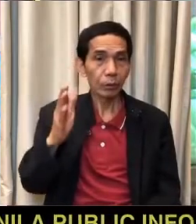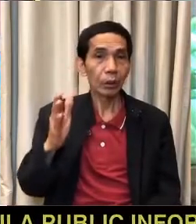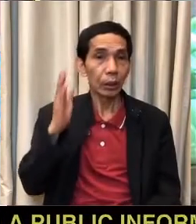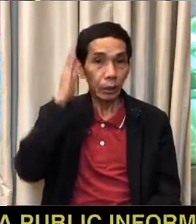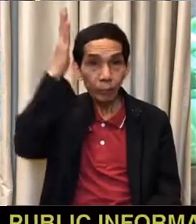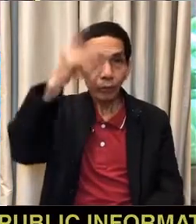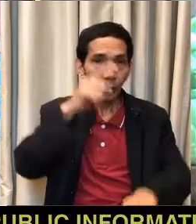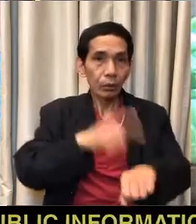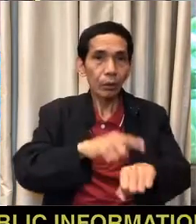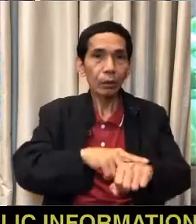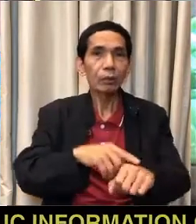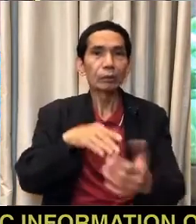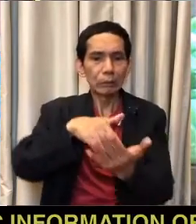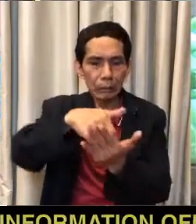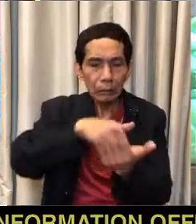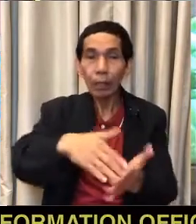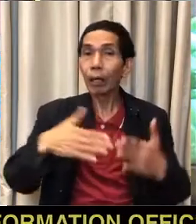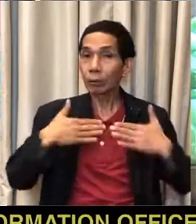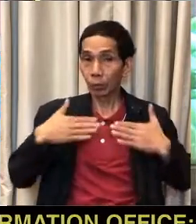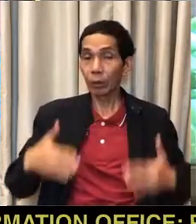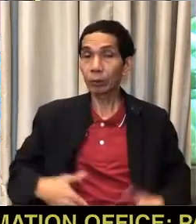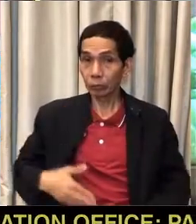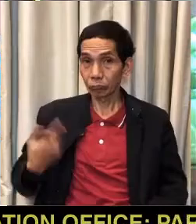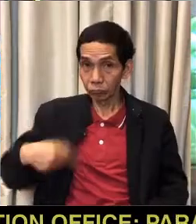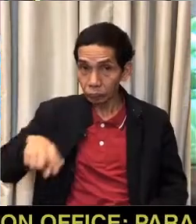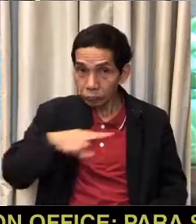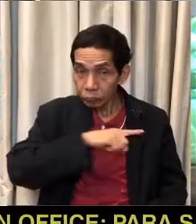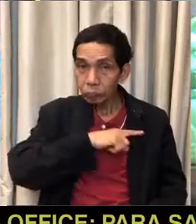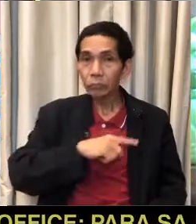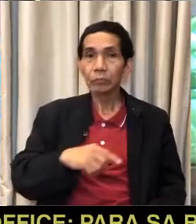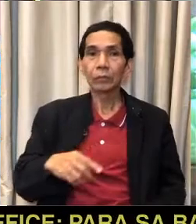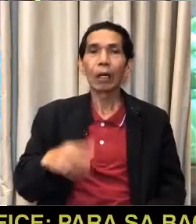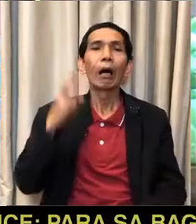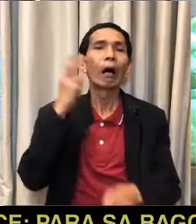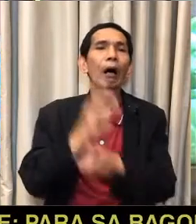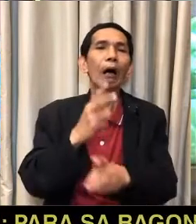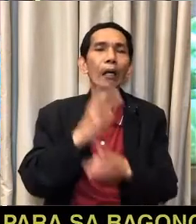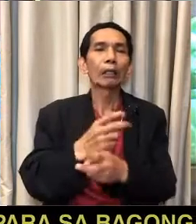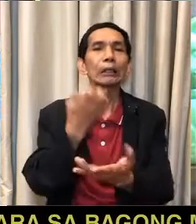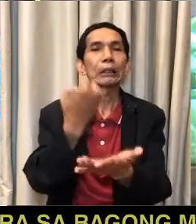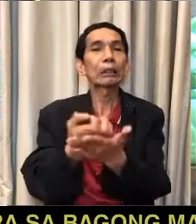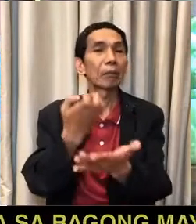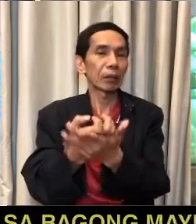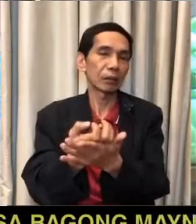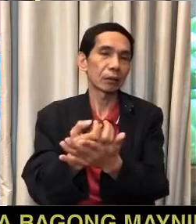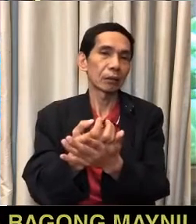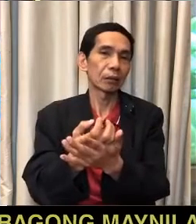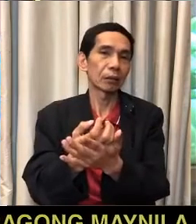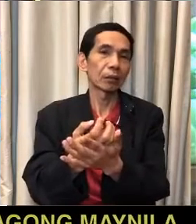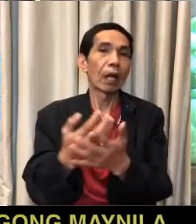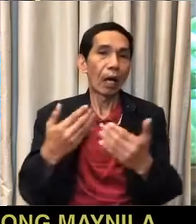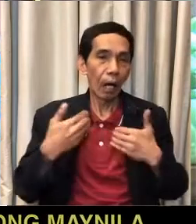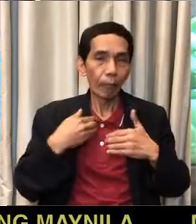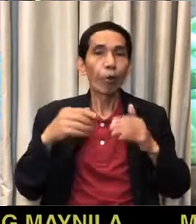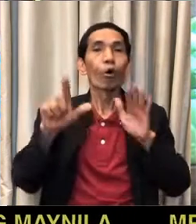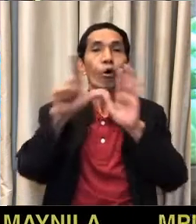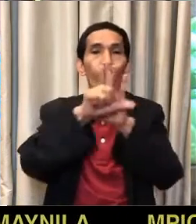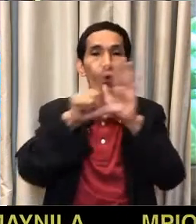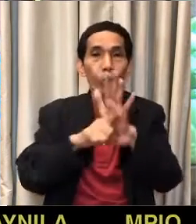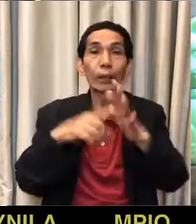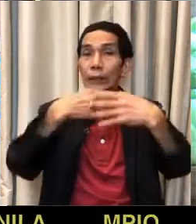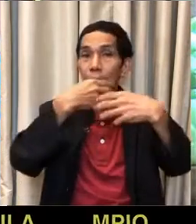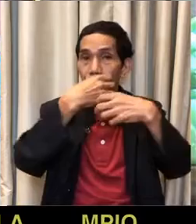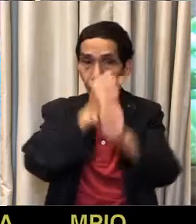Darating ang oras, hihina ang katawan natin kung mahirapan tayo economically. Kaya may mga batas na ginagawa